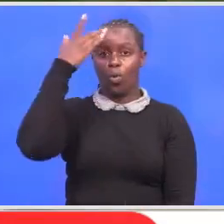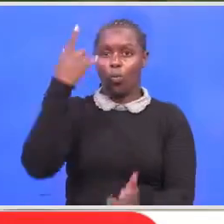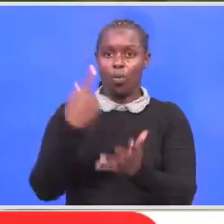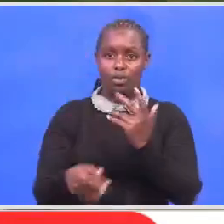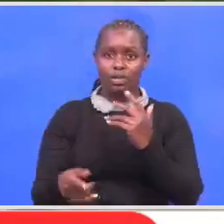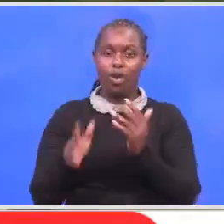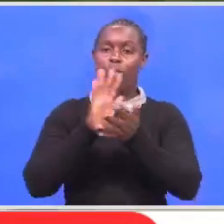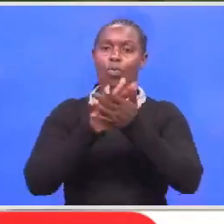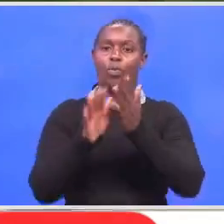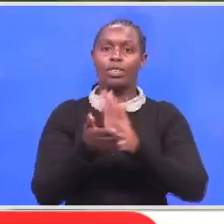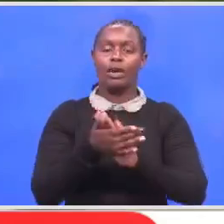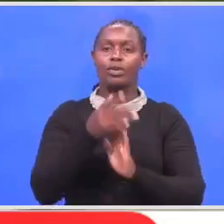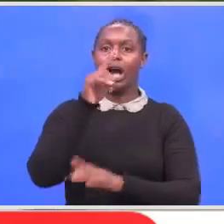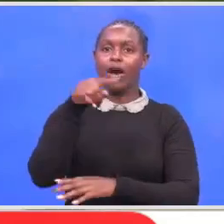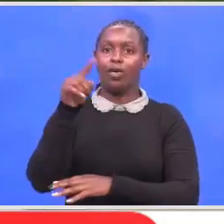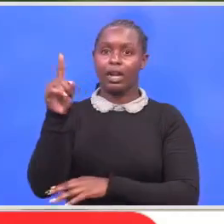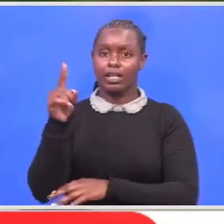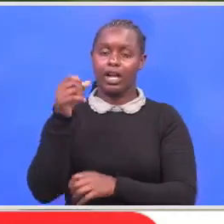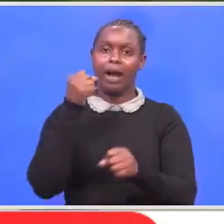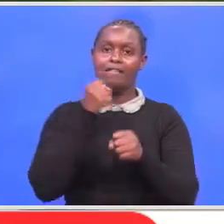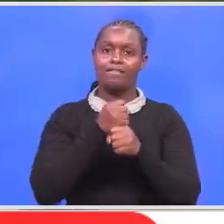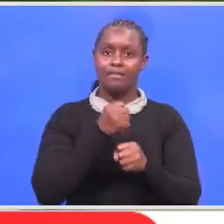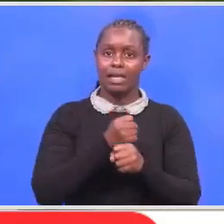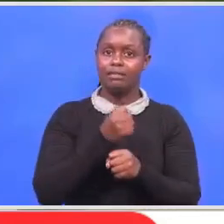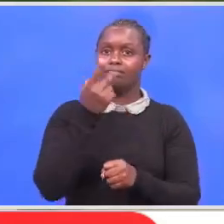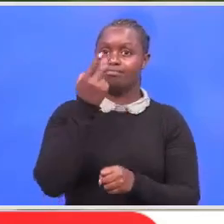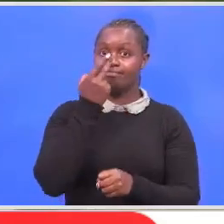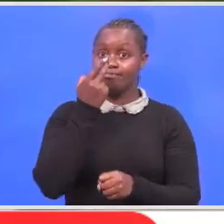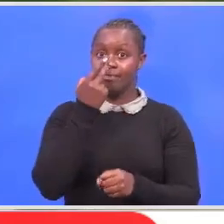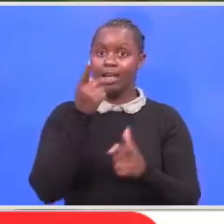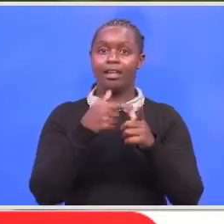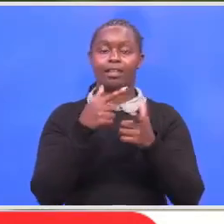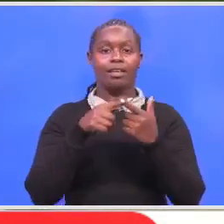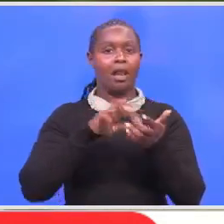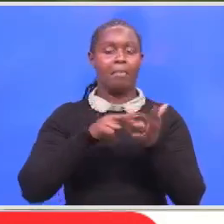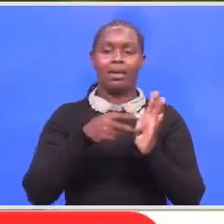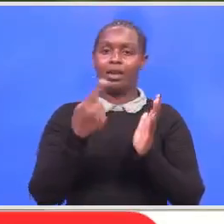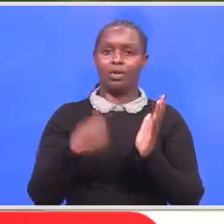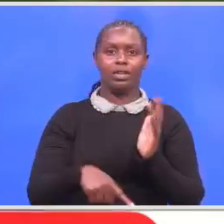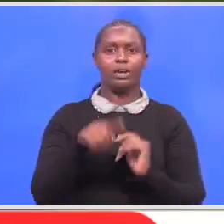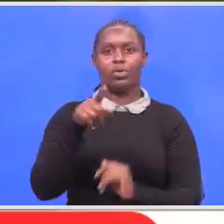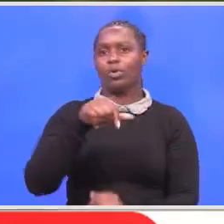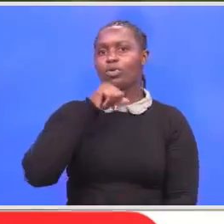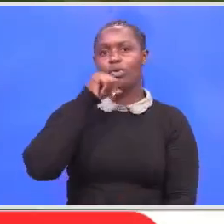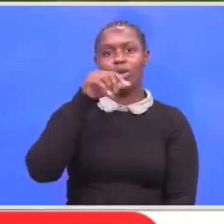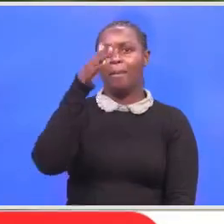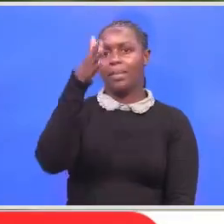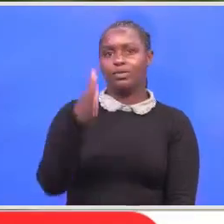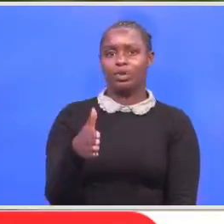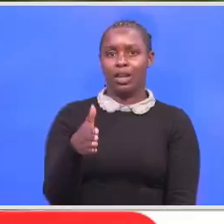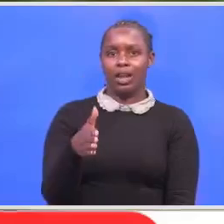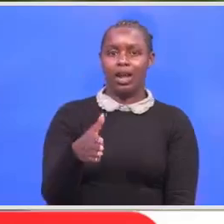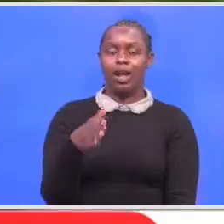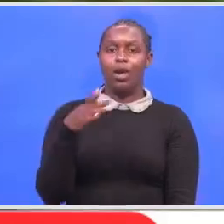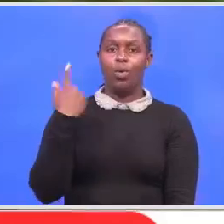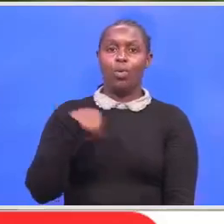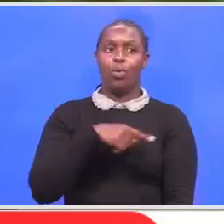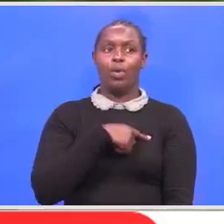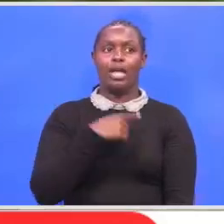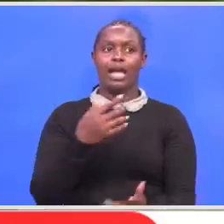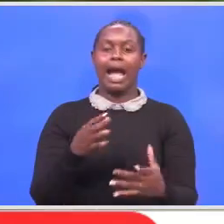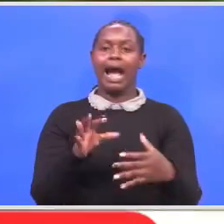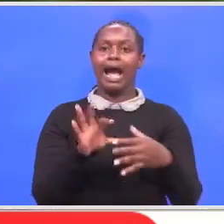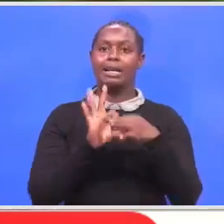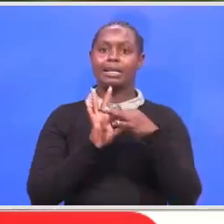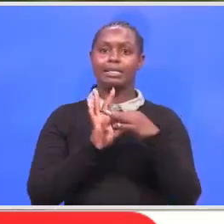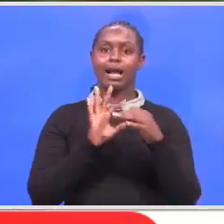properly functioning genital organs, then you are not a person. So usually we have attached a